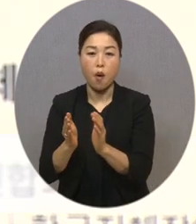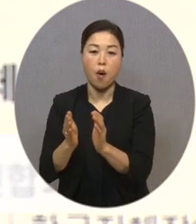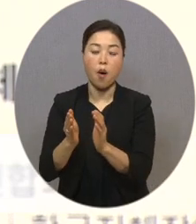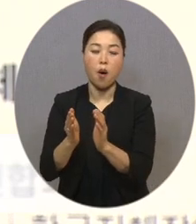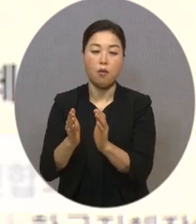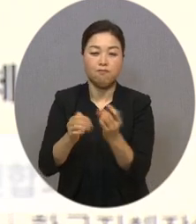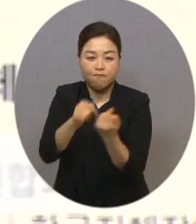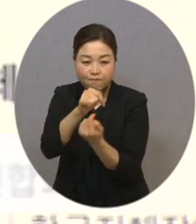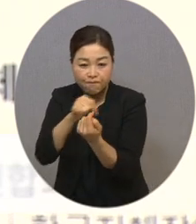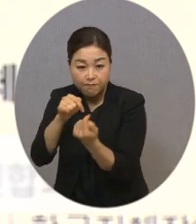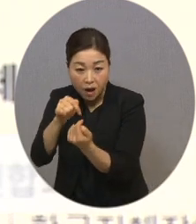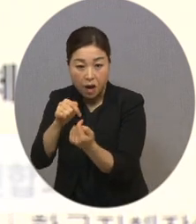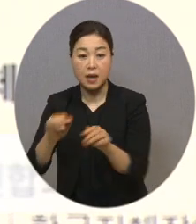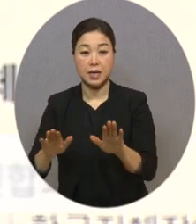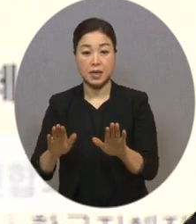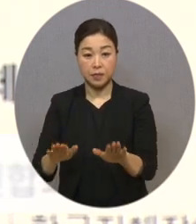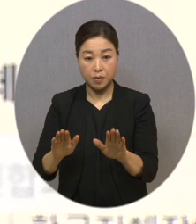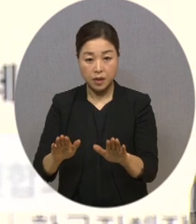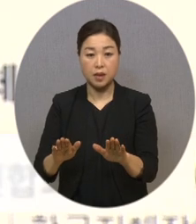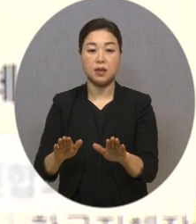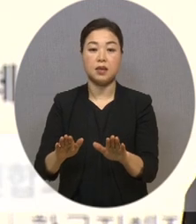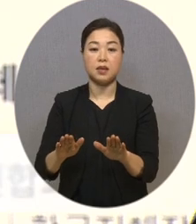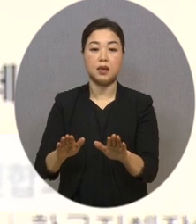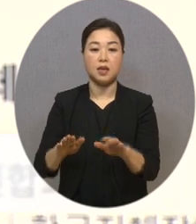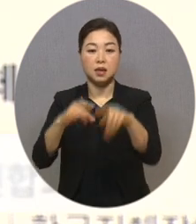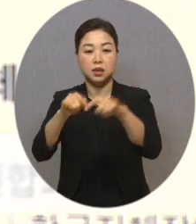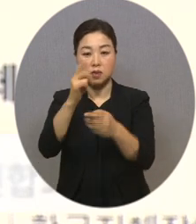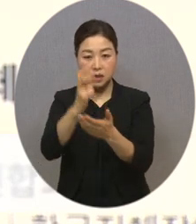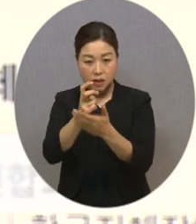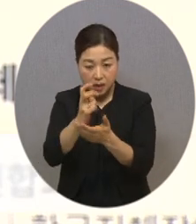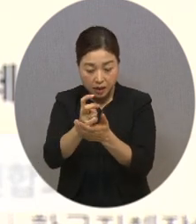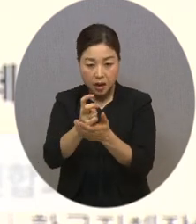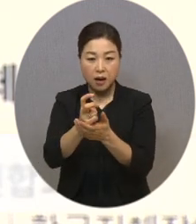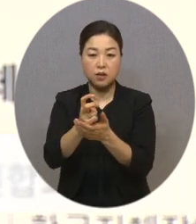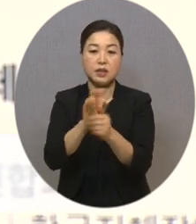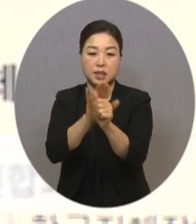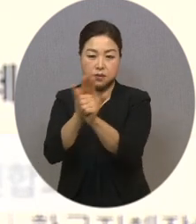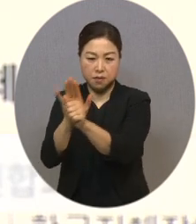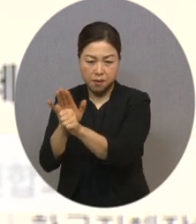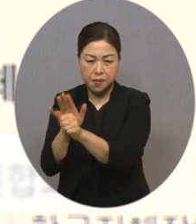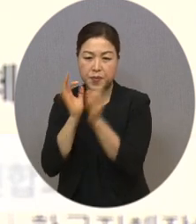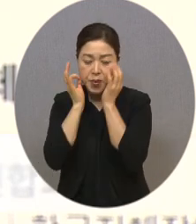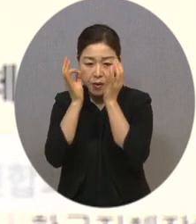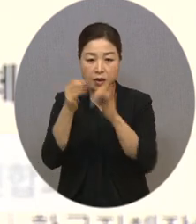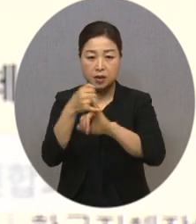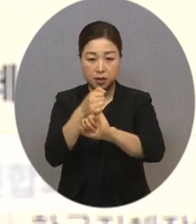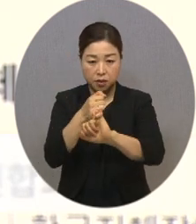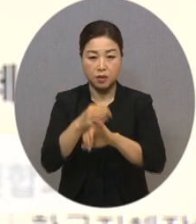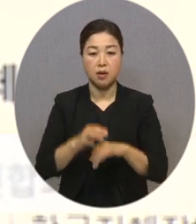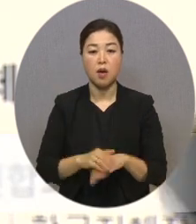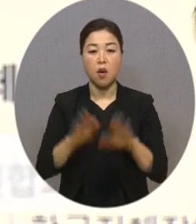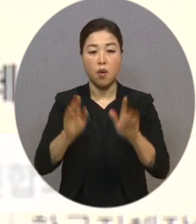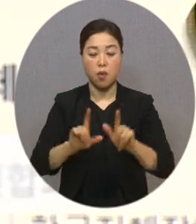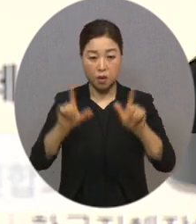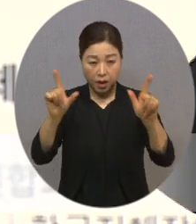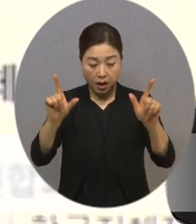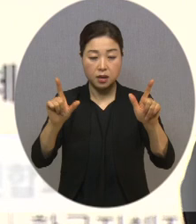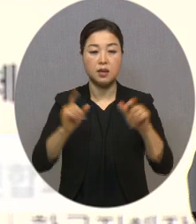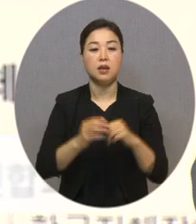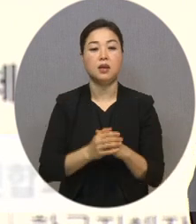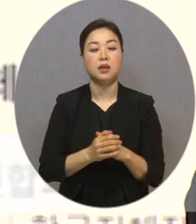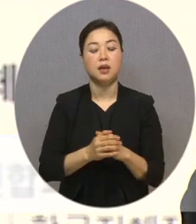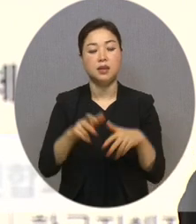체감을 높이는 정책을 많이 추진하도록 하겠습니다. 금년의 장애인 정책 예산은